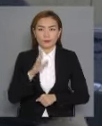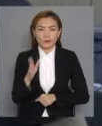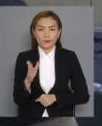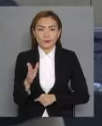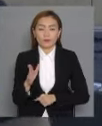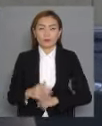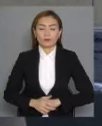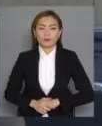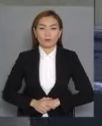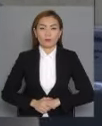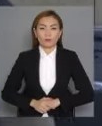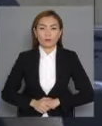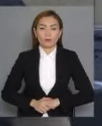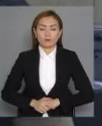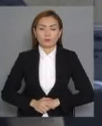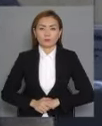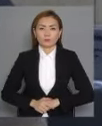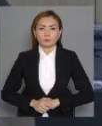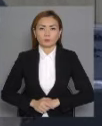дүние. Он, мысалы,